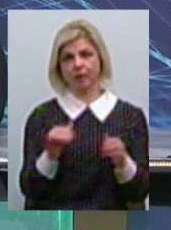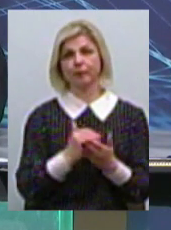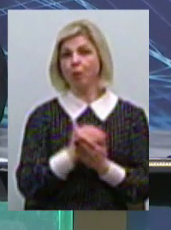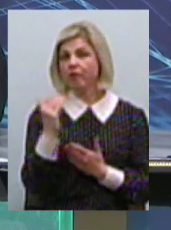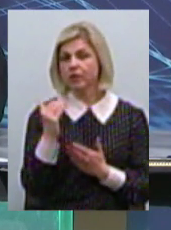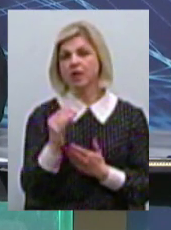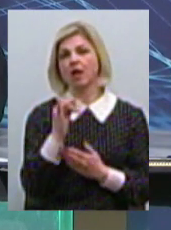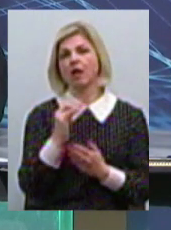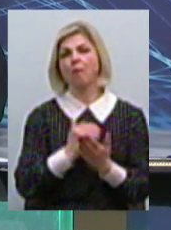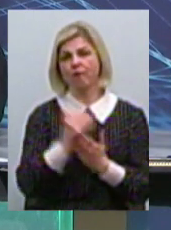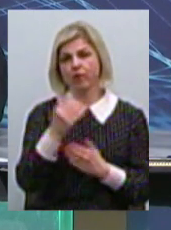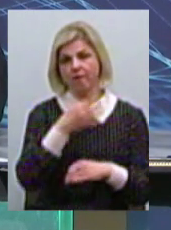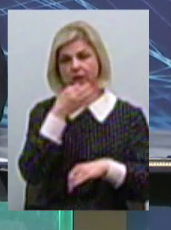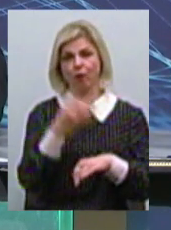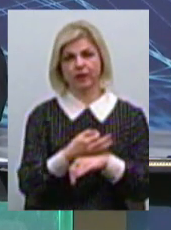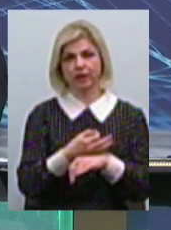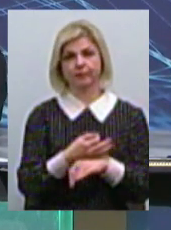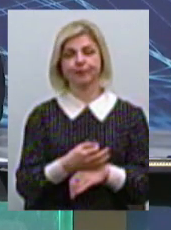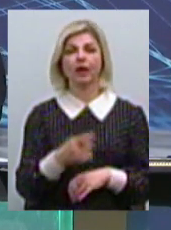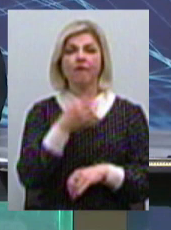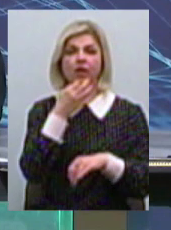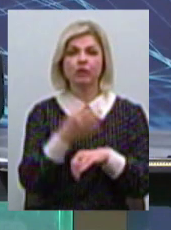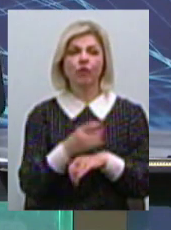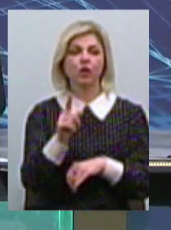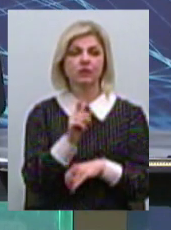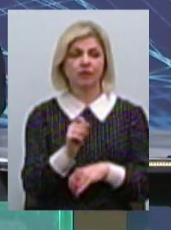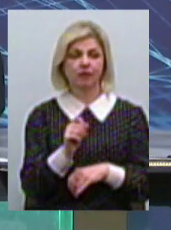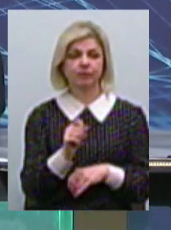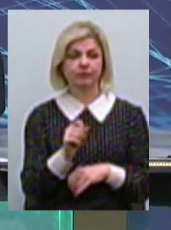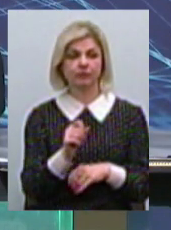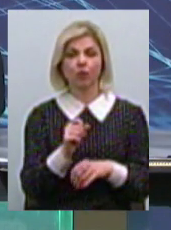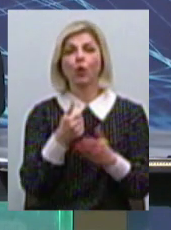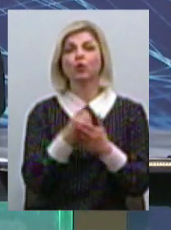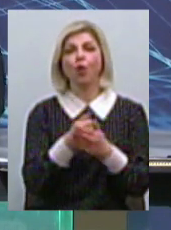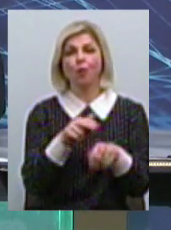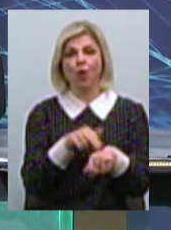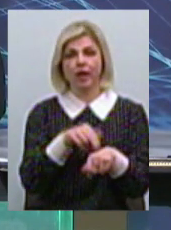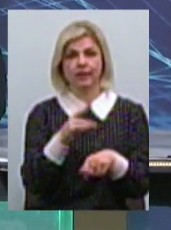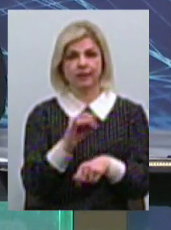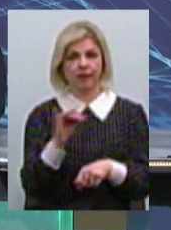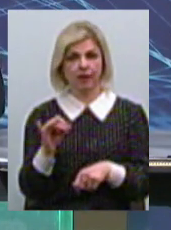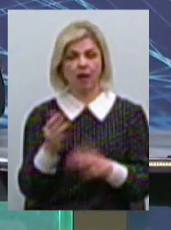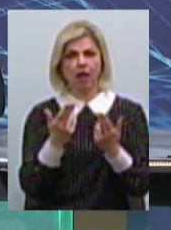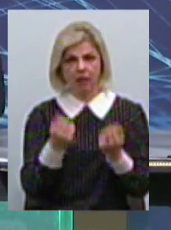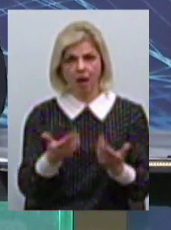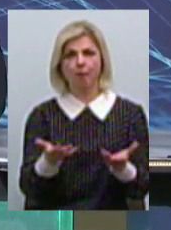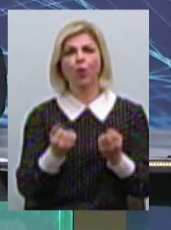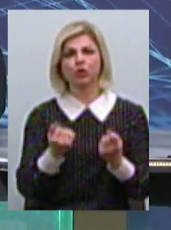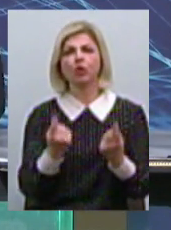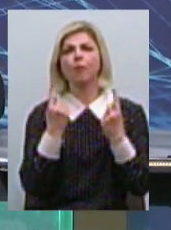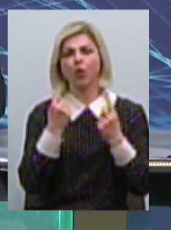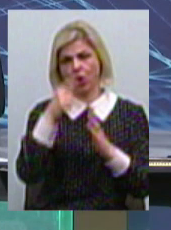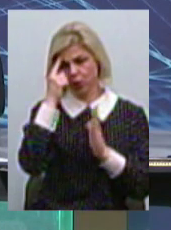і виросла відповідальність. Відповідальність взагалі до поліції. Так, ми отримали великий кредит